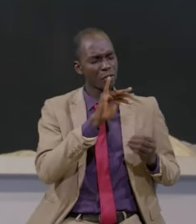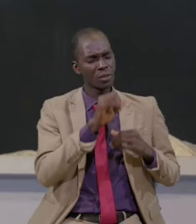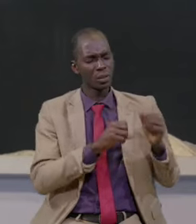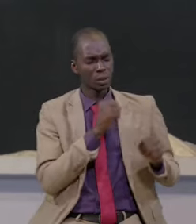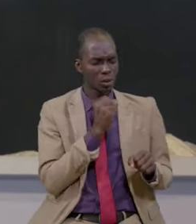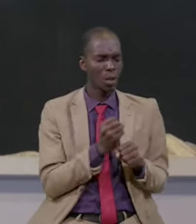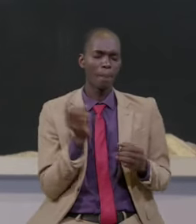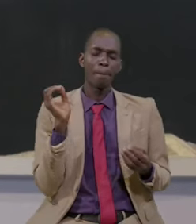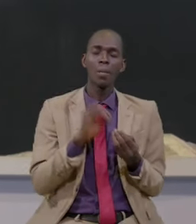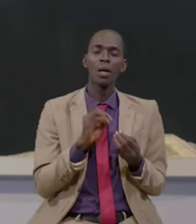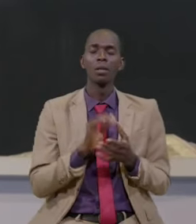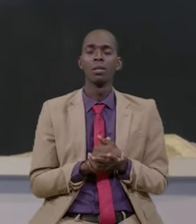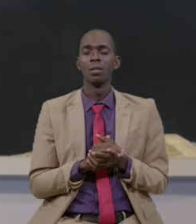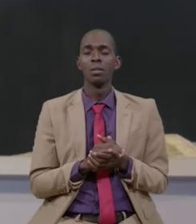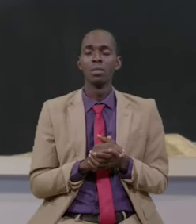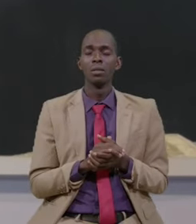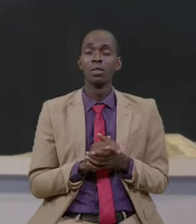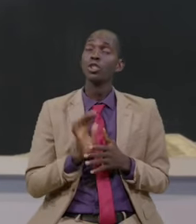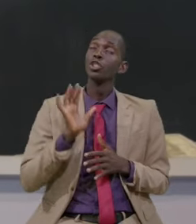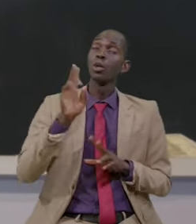complémentaires. Ton peuple ici.